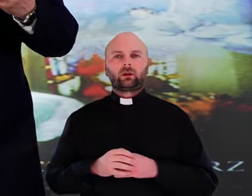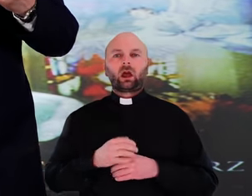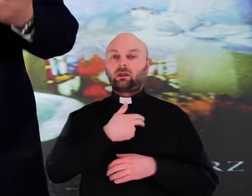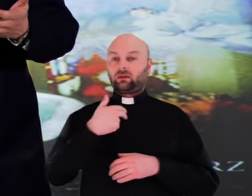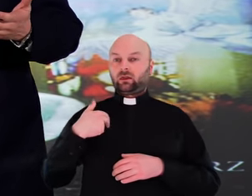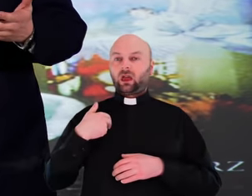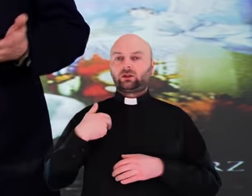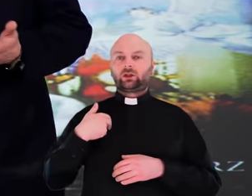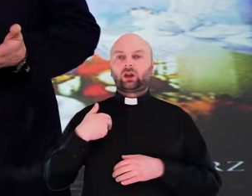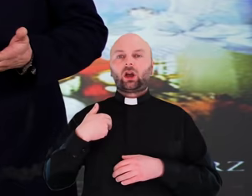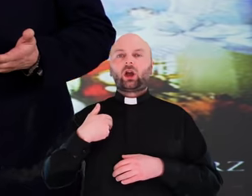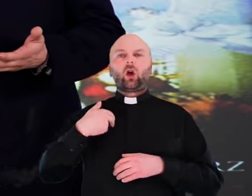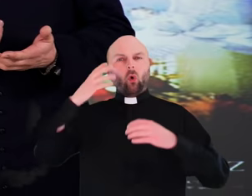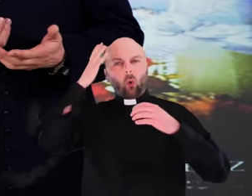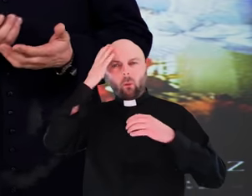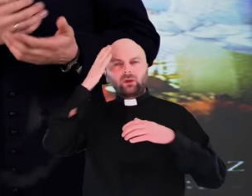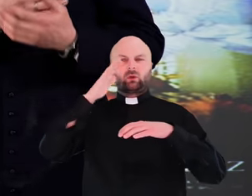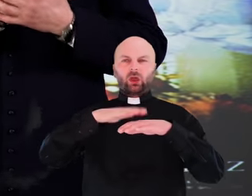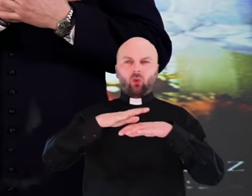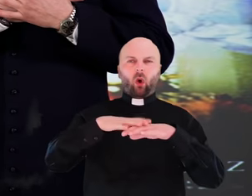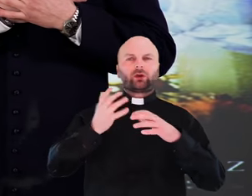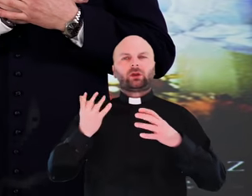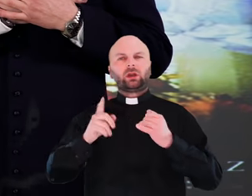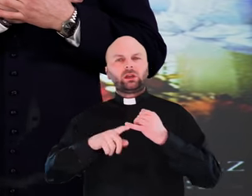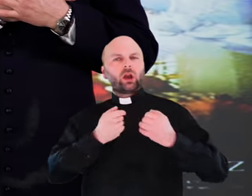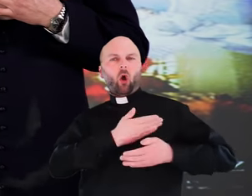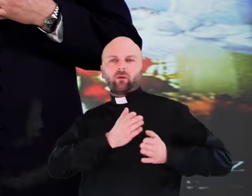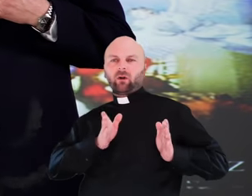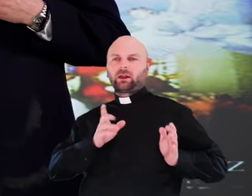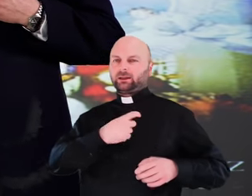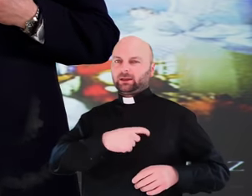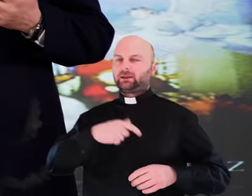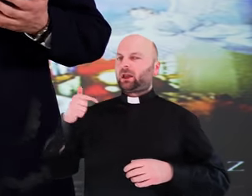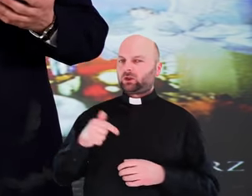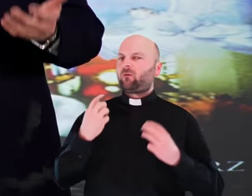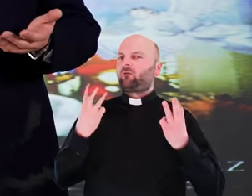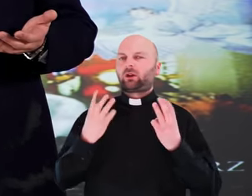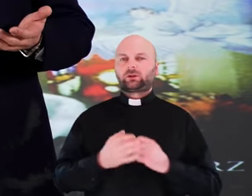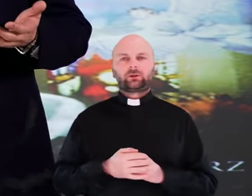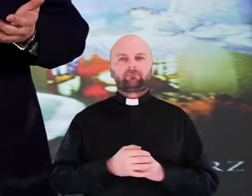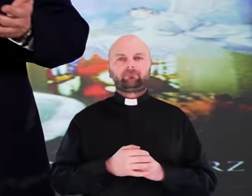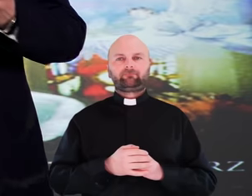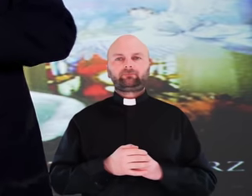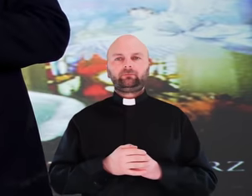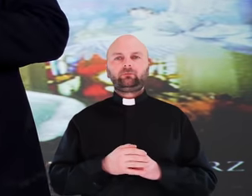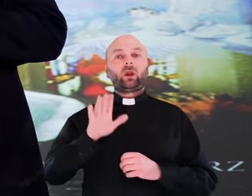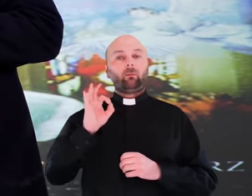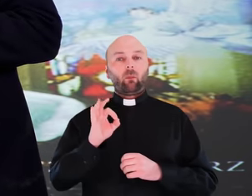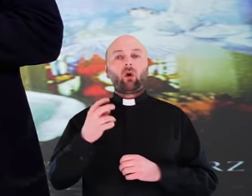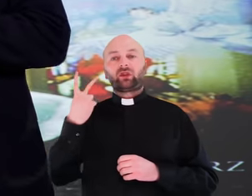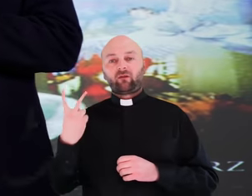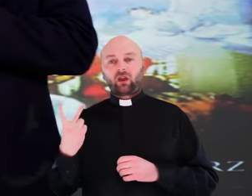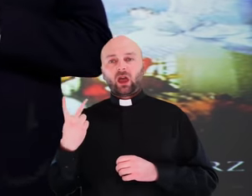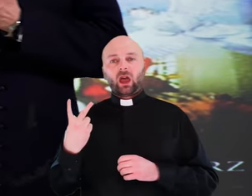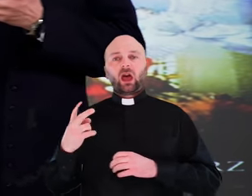sprawne głowy, umysły, ale też otwarte serca. Bo dzięki nim te dwie